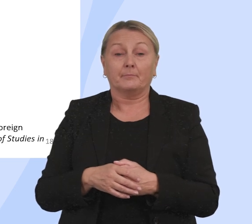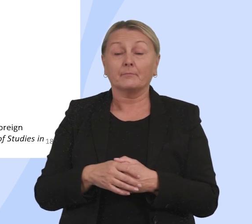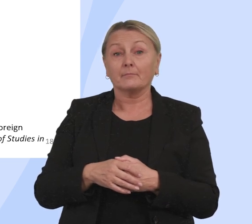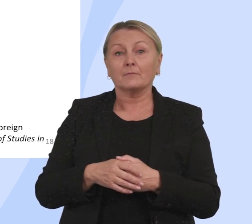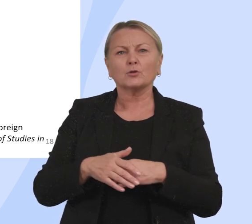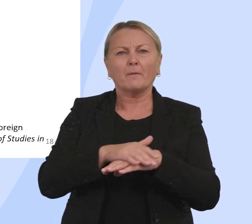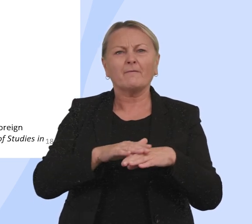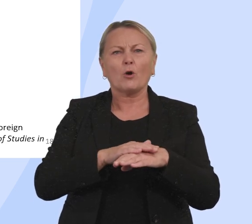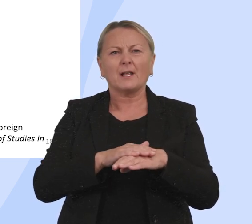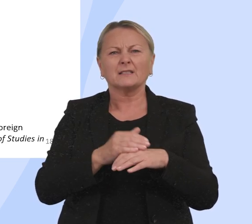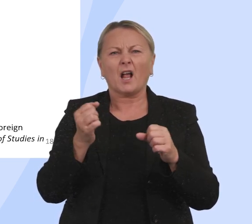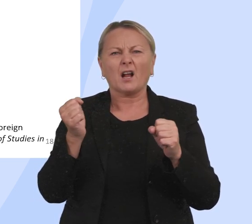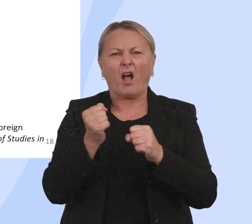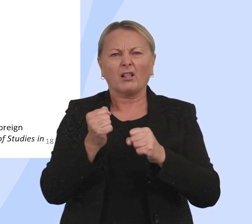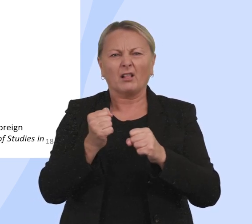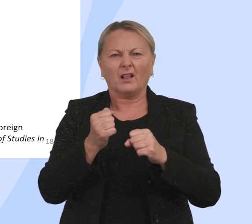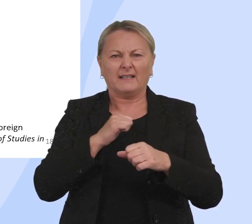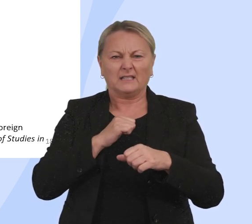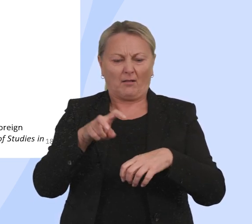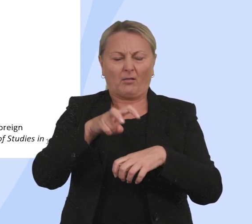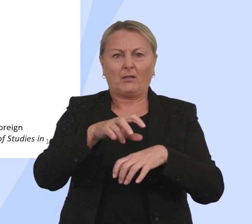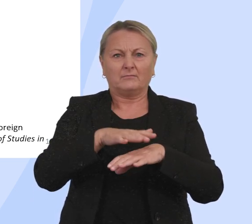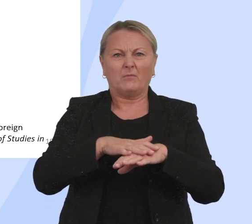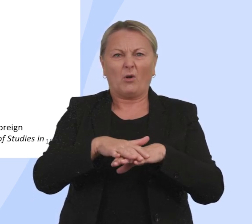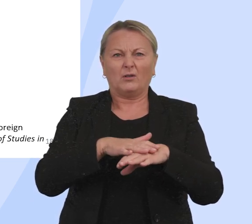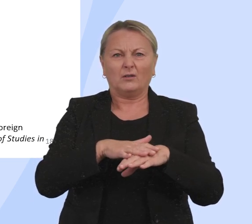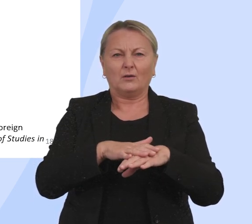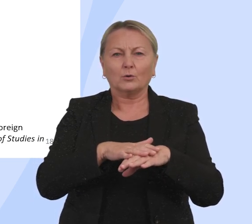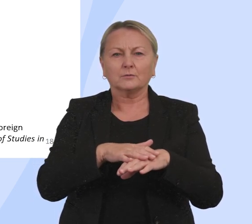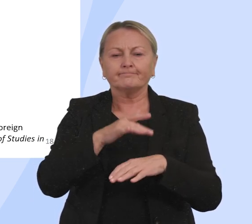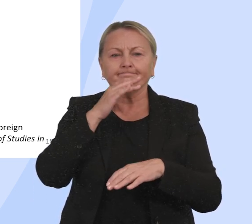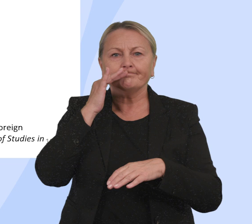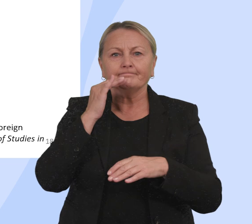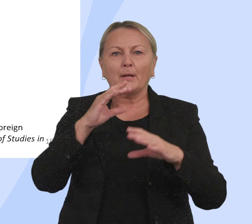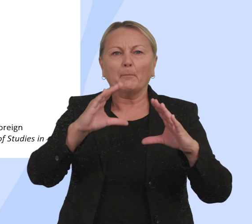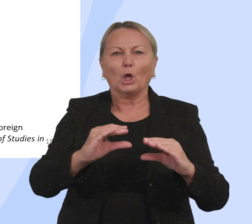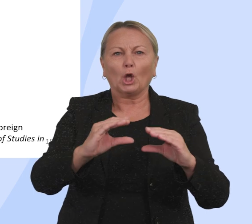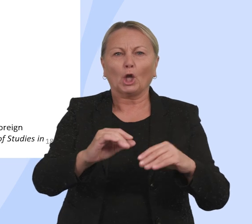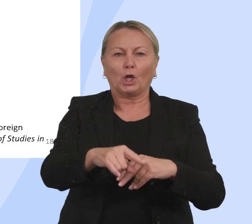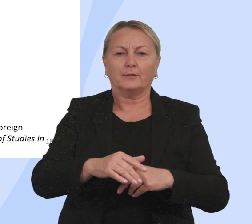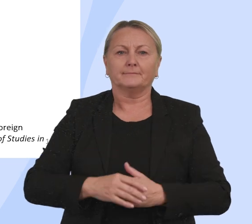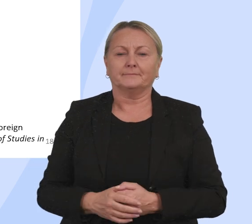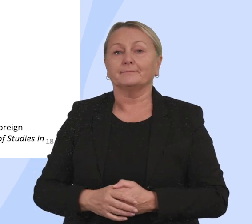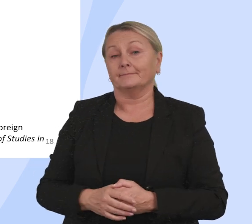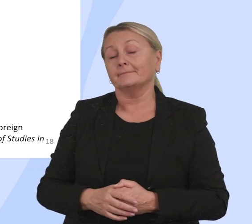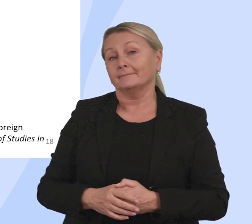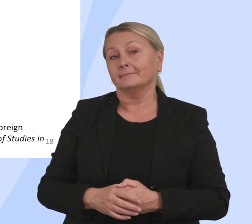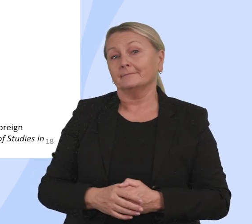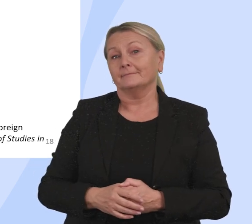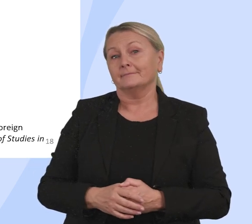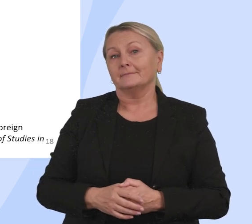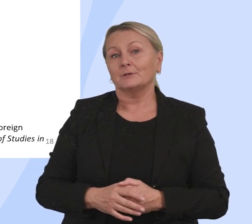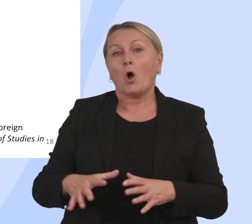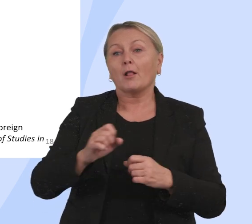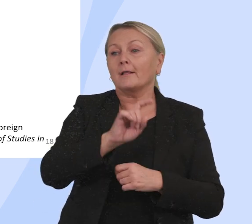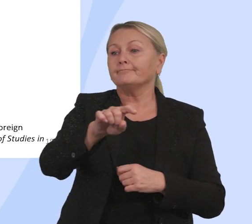på hånden, og som lugter af mose. Så alle de steder skal der